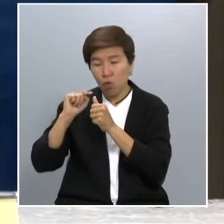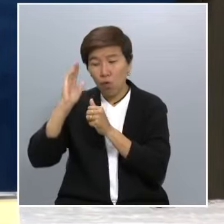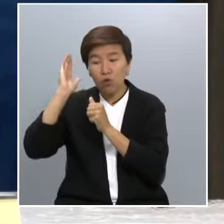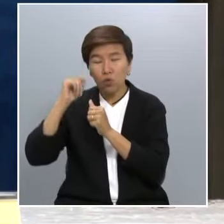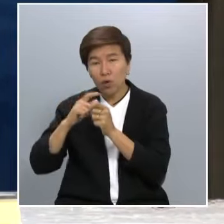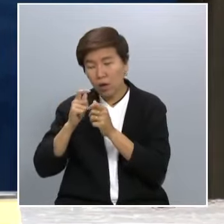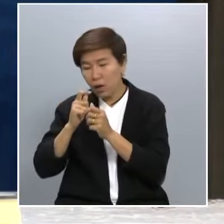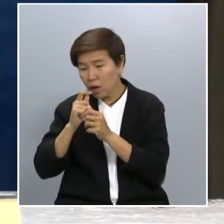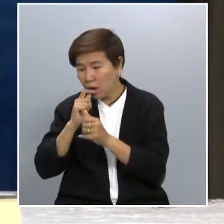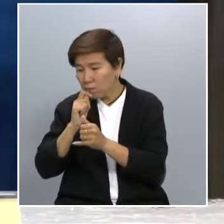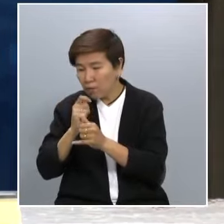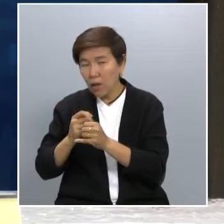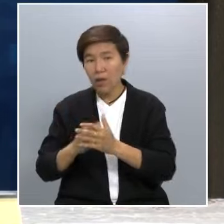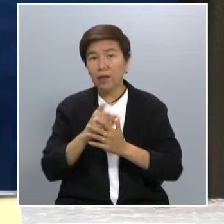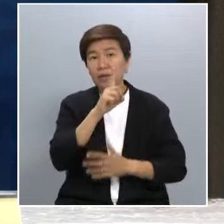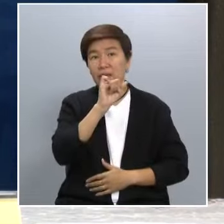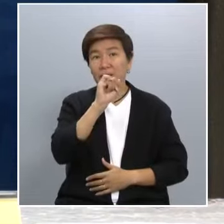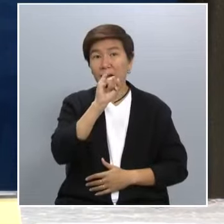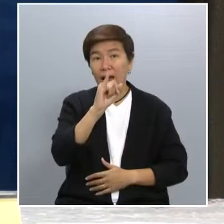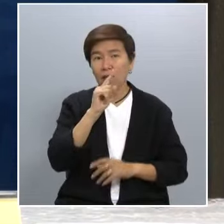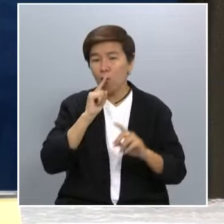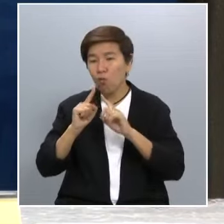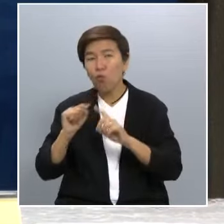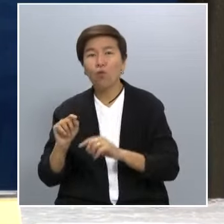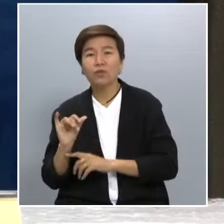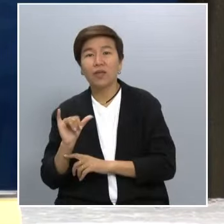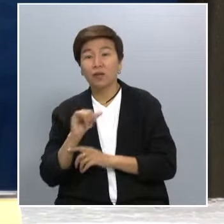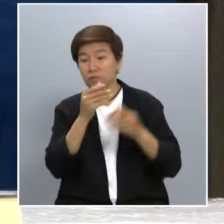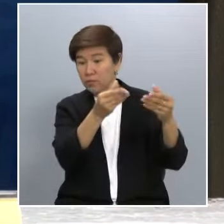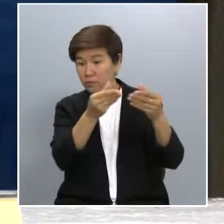การประสานจากทาง DSI แต่ว่าถ้าได้รับการประสานมาเมื่อไหร่ก็พร้อมให้ความ